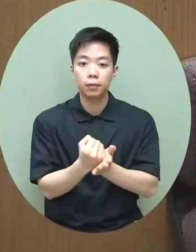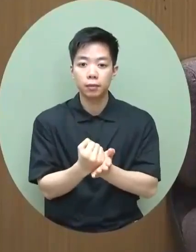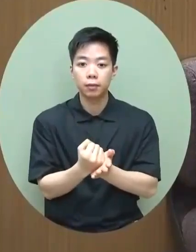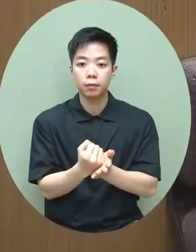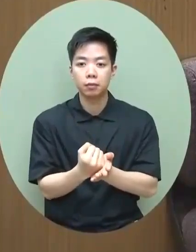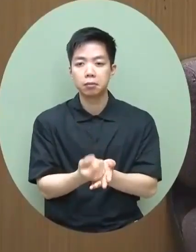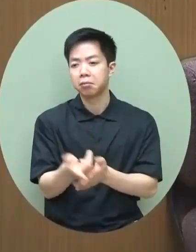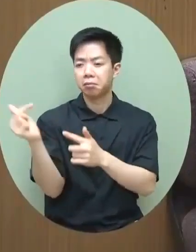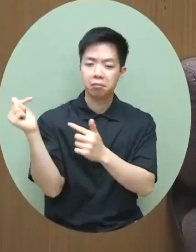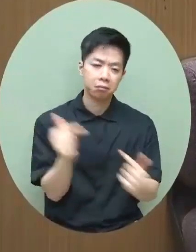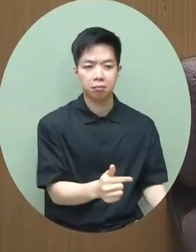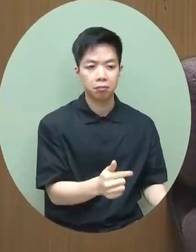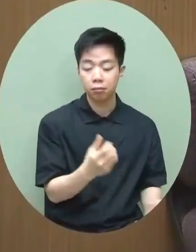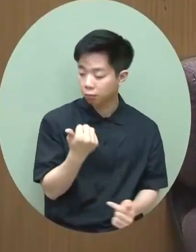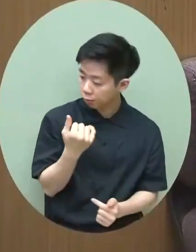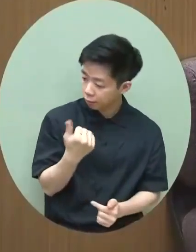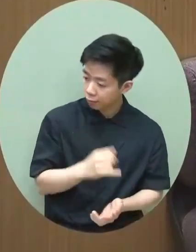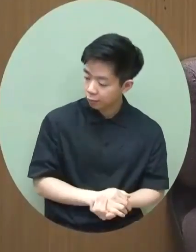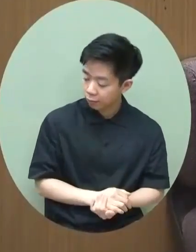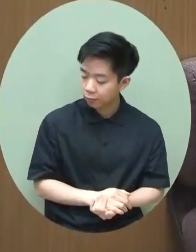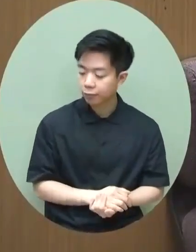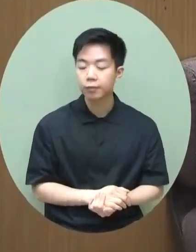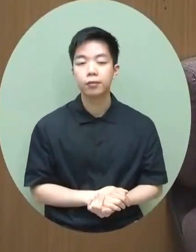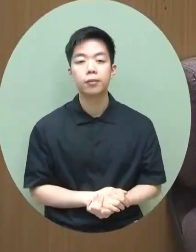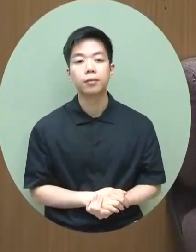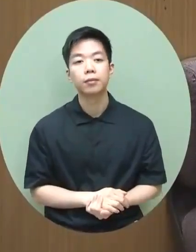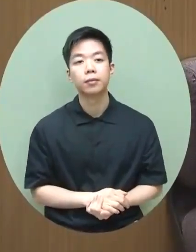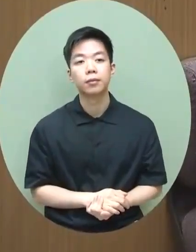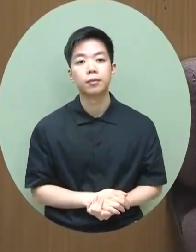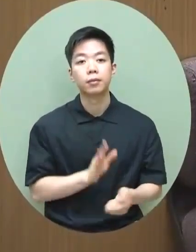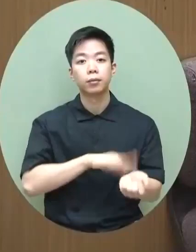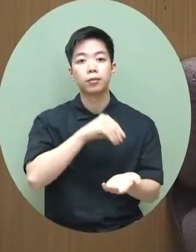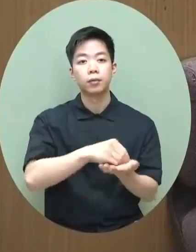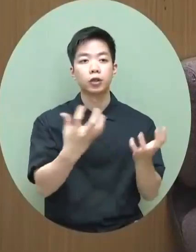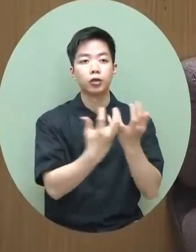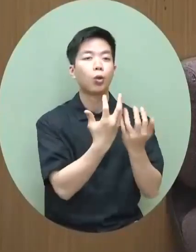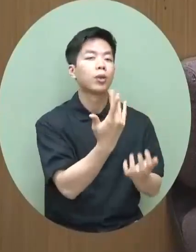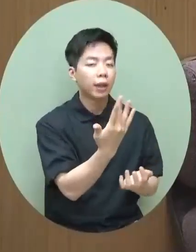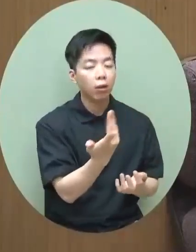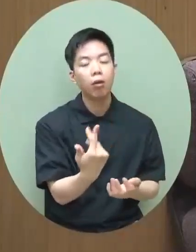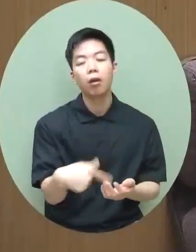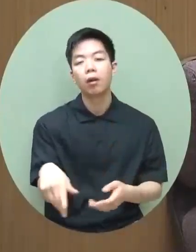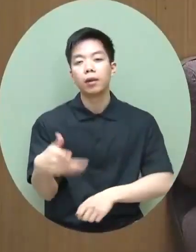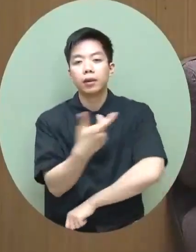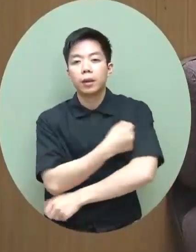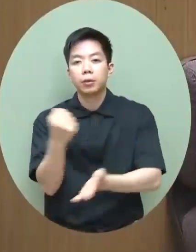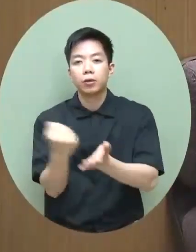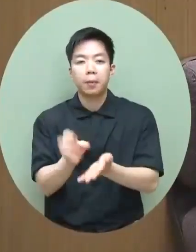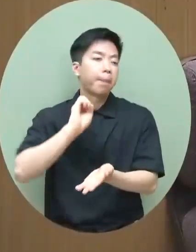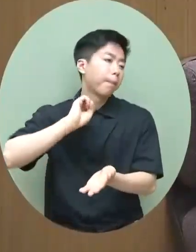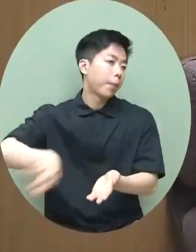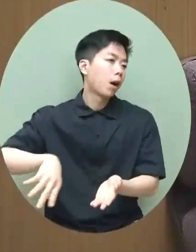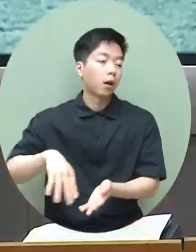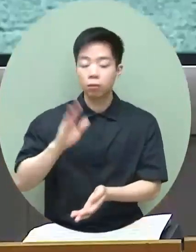到一個準則啊，或者一個數字其實會考慮放寬返呢？謝謝。 我想疫苗通行證都